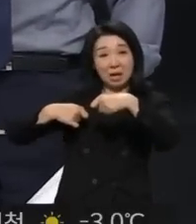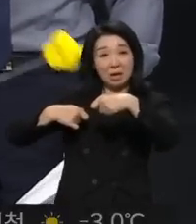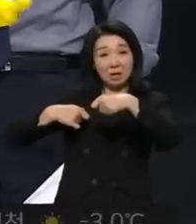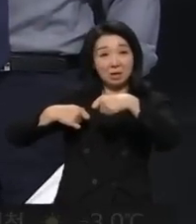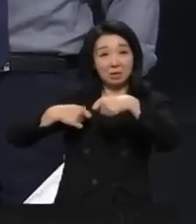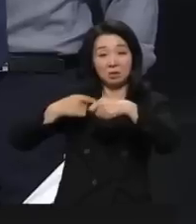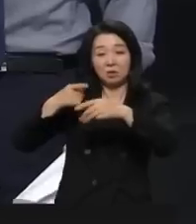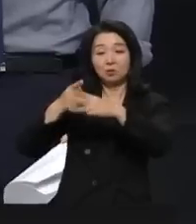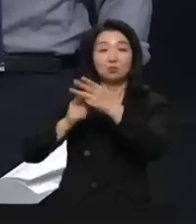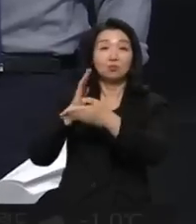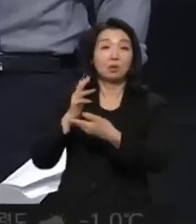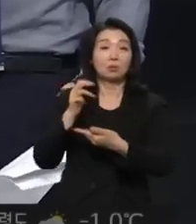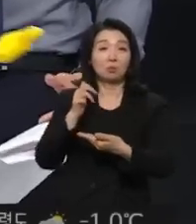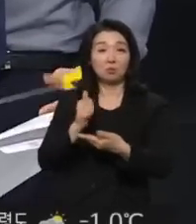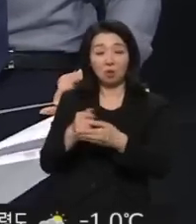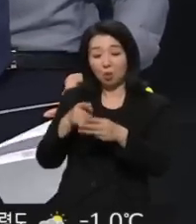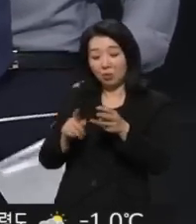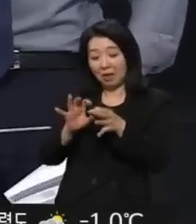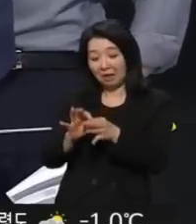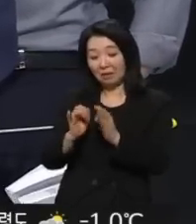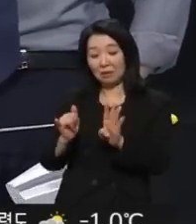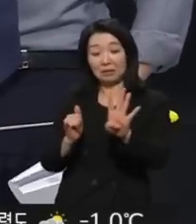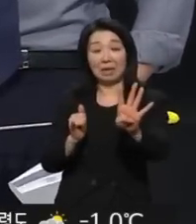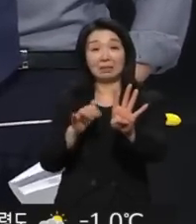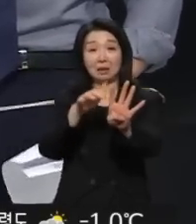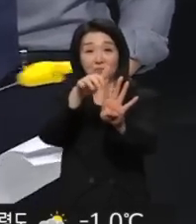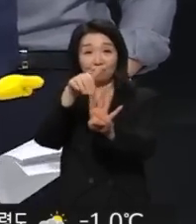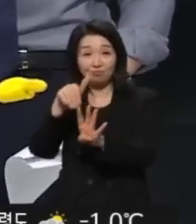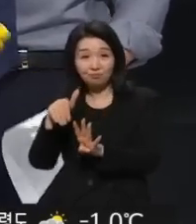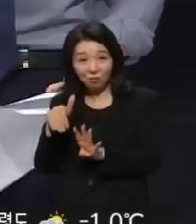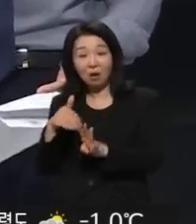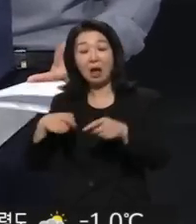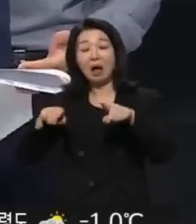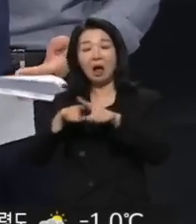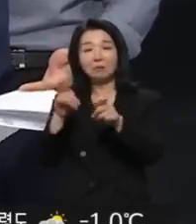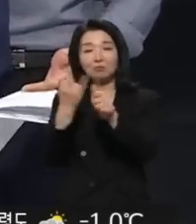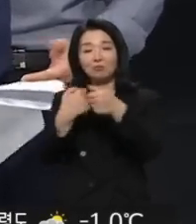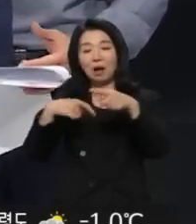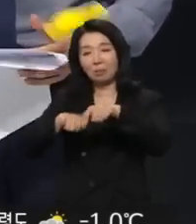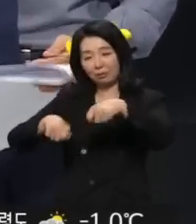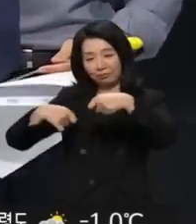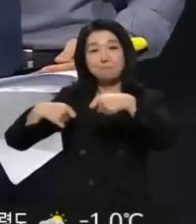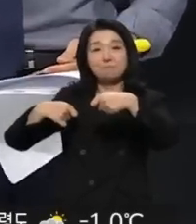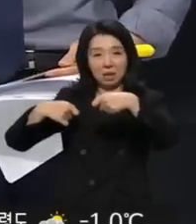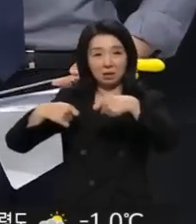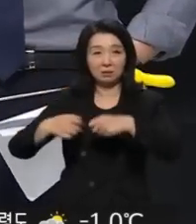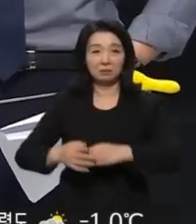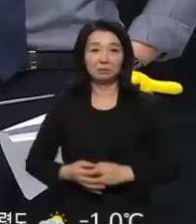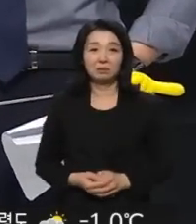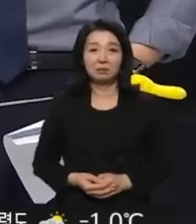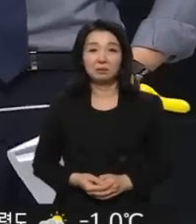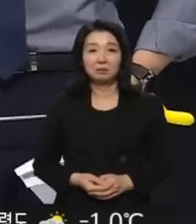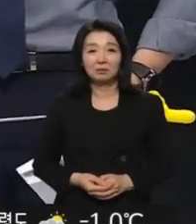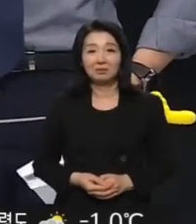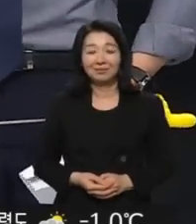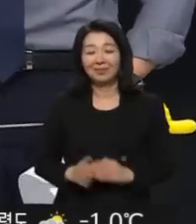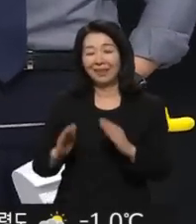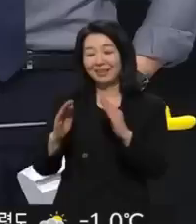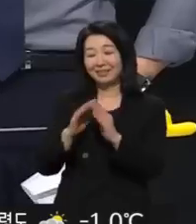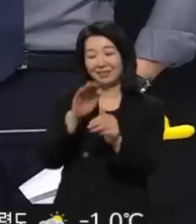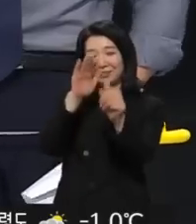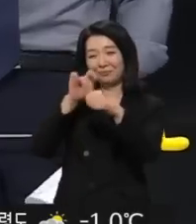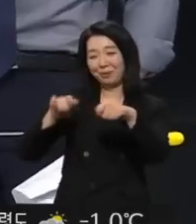앞서 윤 대통령은 윤핵관 의원들 4명을 불러서 관저로 불러 이제 부부 동반 만찬을 열었는데요. 연이은 관저 만찬